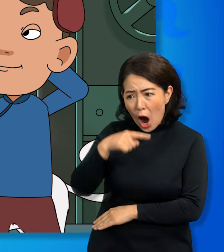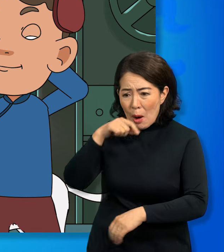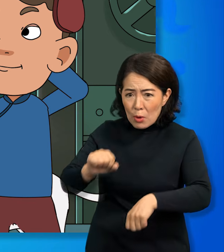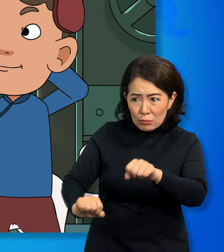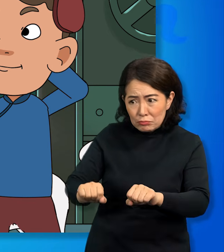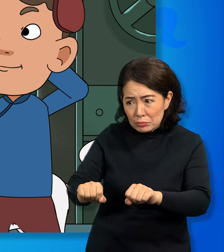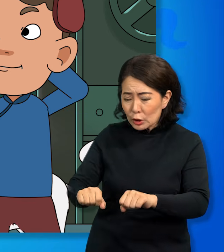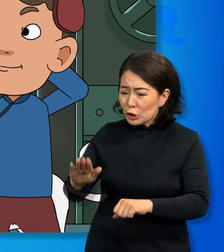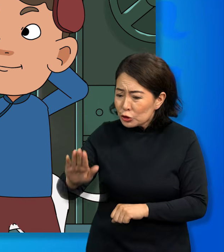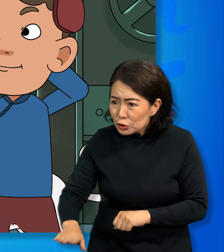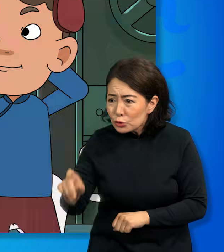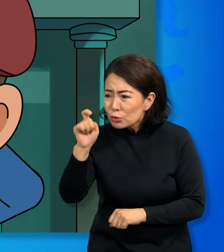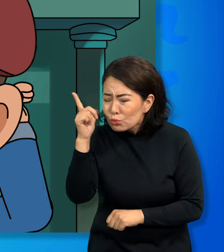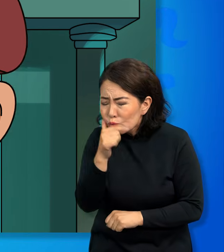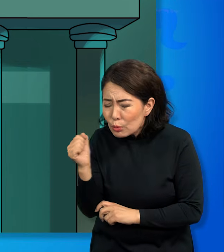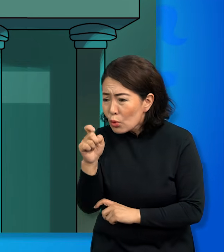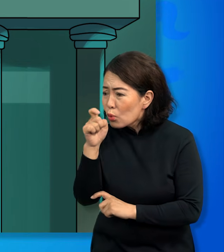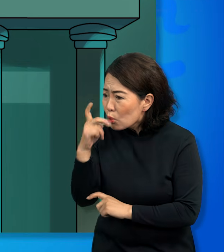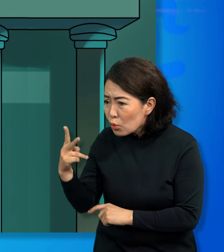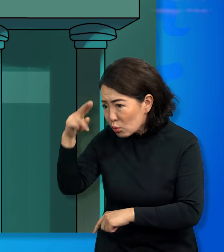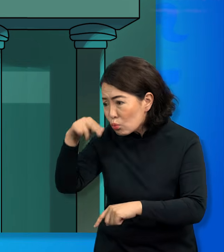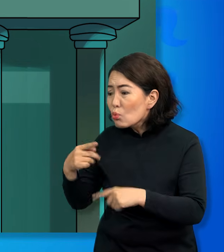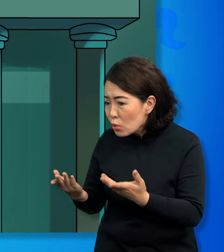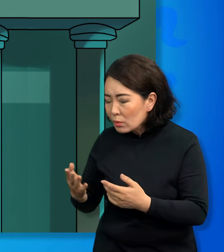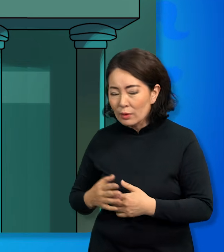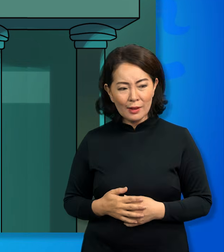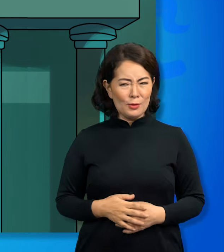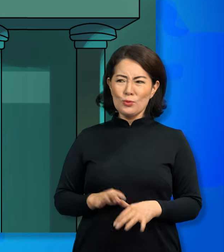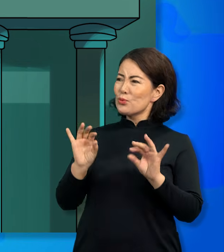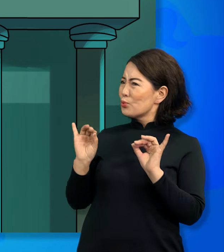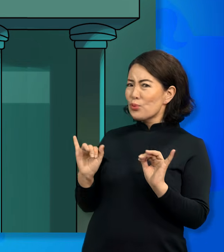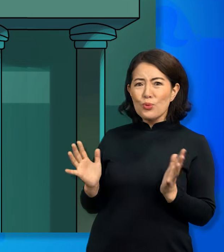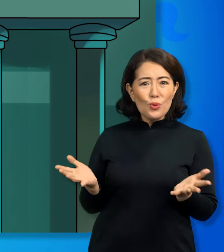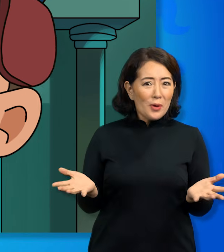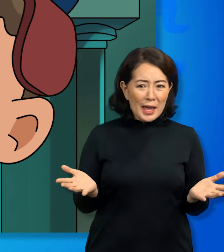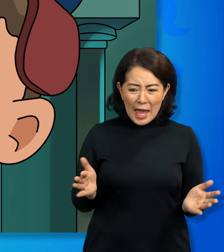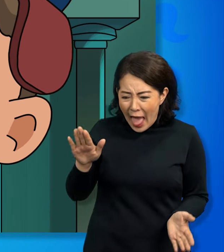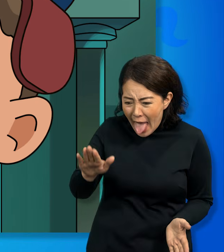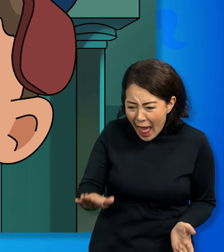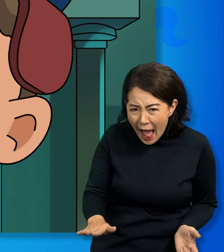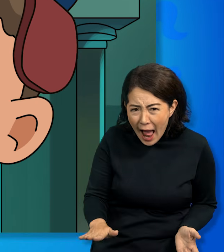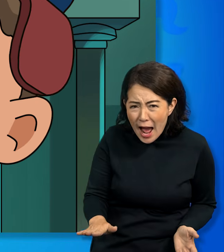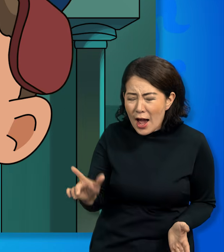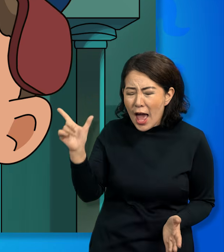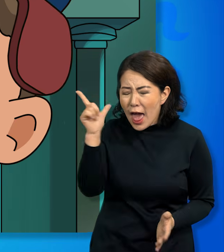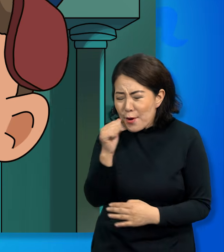дахта жоохон хүү байдаг бах та. Юу гэсэн жоохон үгсэн үү?